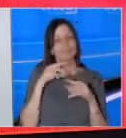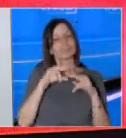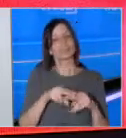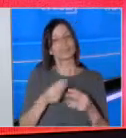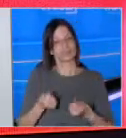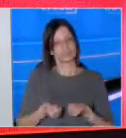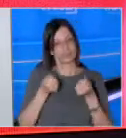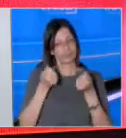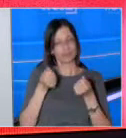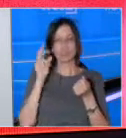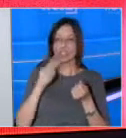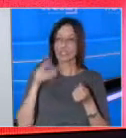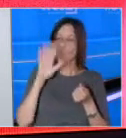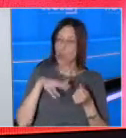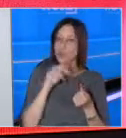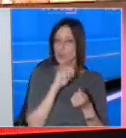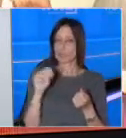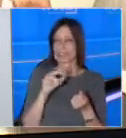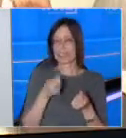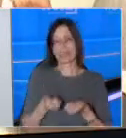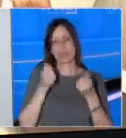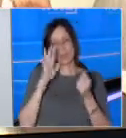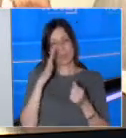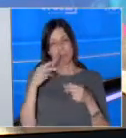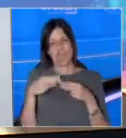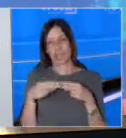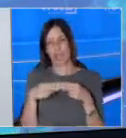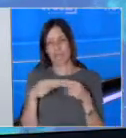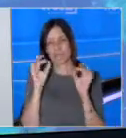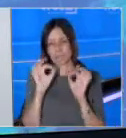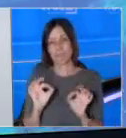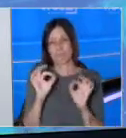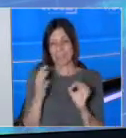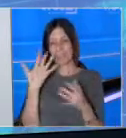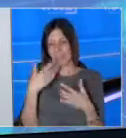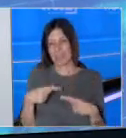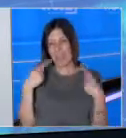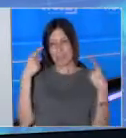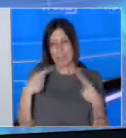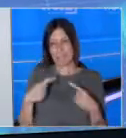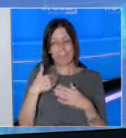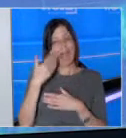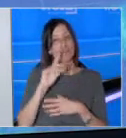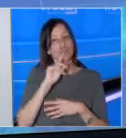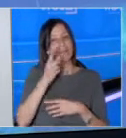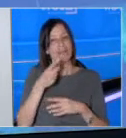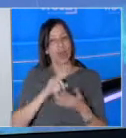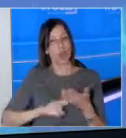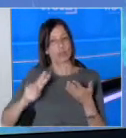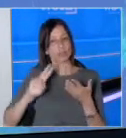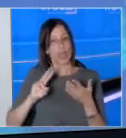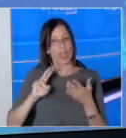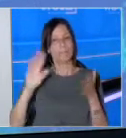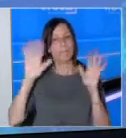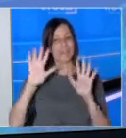יש עוד ענייני תרבות. ביום חמישי הקרוב, ממש עוד כמה ימים, אחרי שנה וחודשיים, בתי